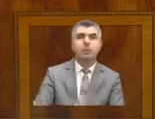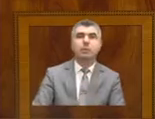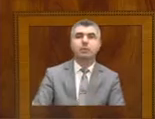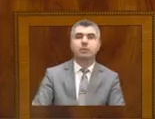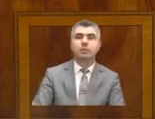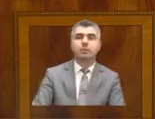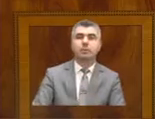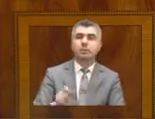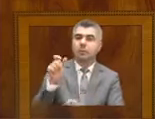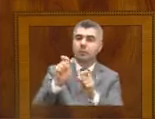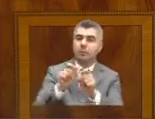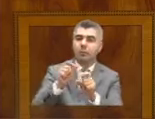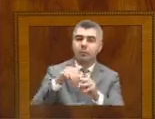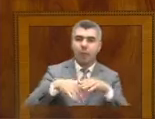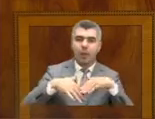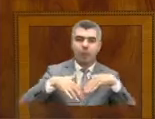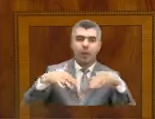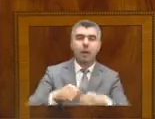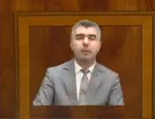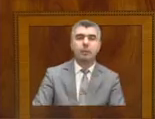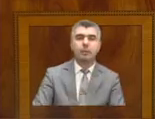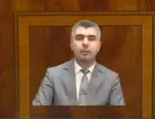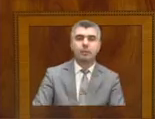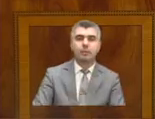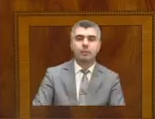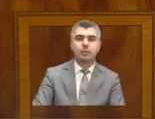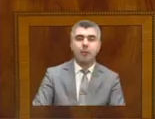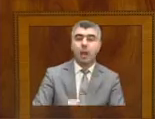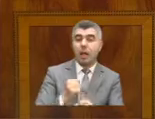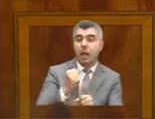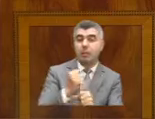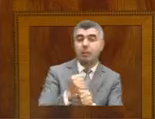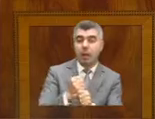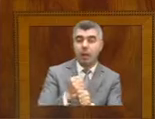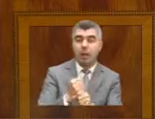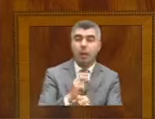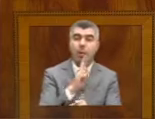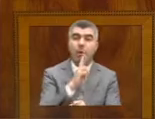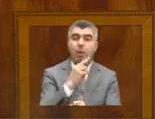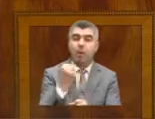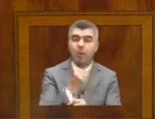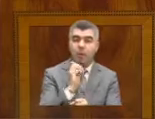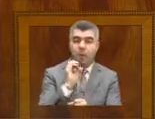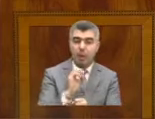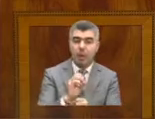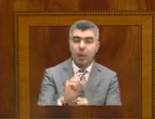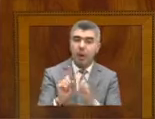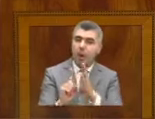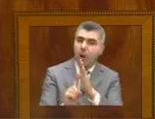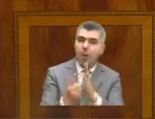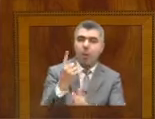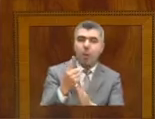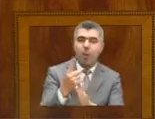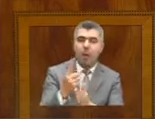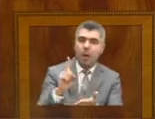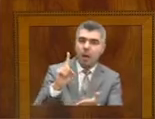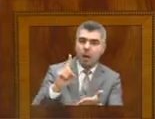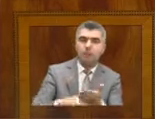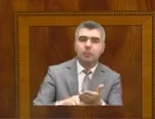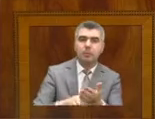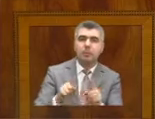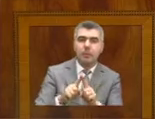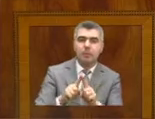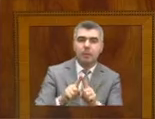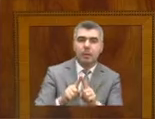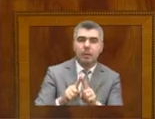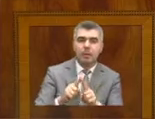2025. حضرات السيدات والسادة، يعتبر التشغيل بالنسبة للحكومة أولوية قصوى في النصف الثاني